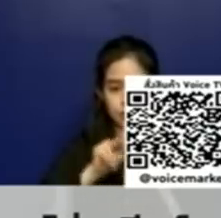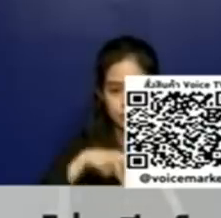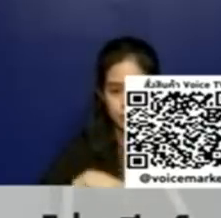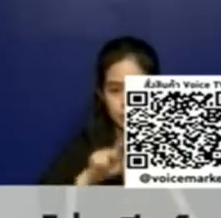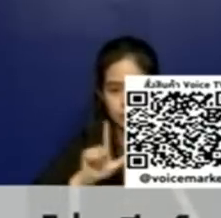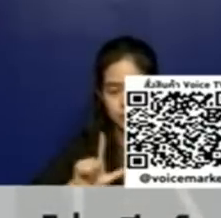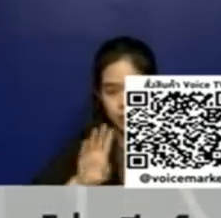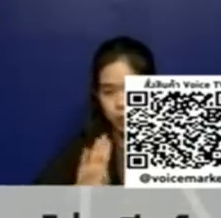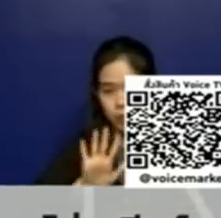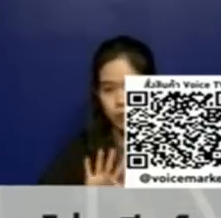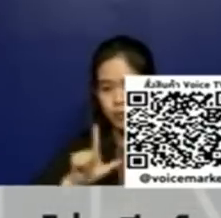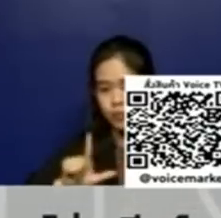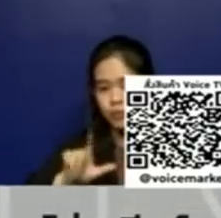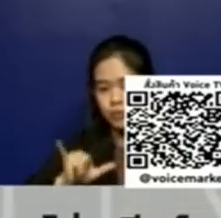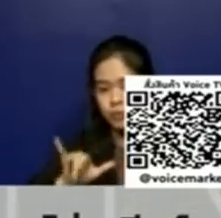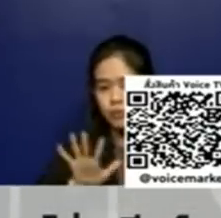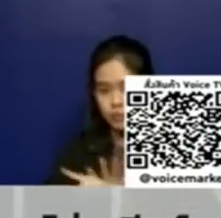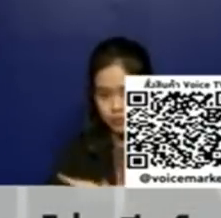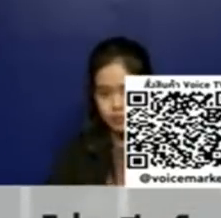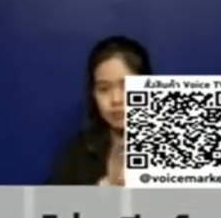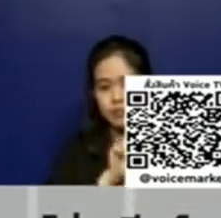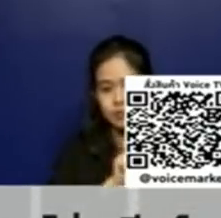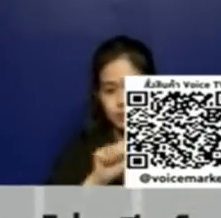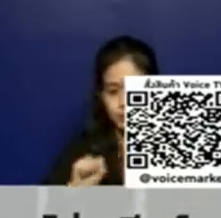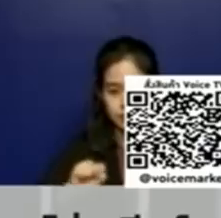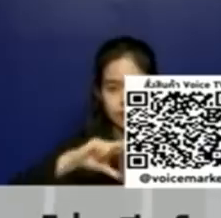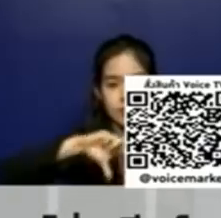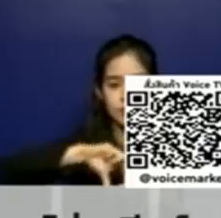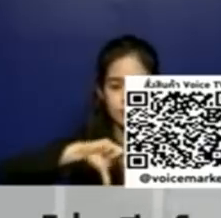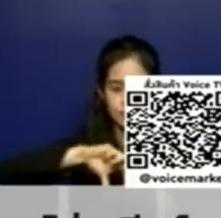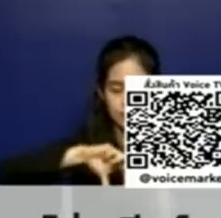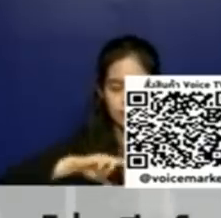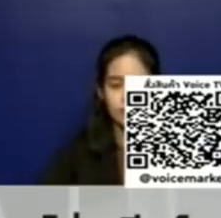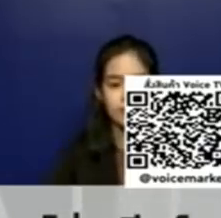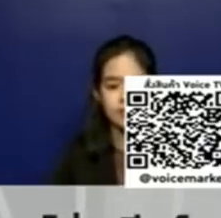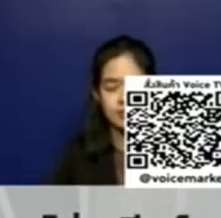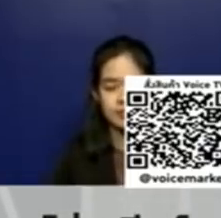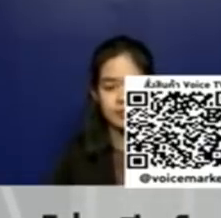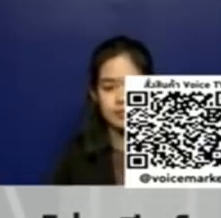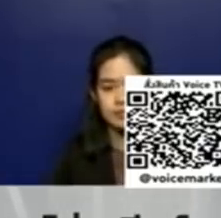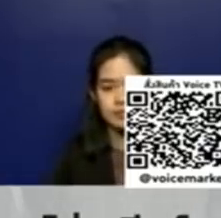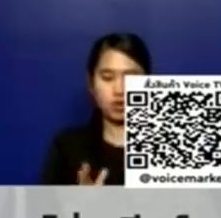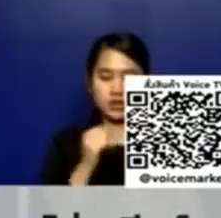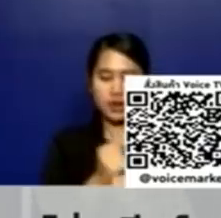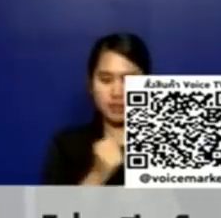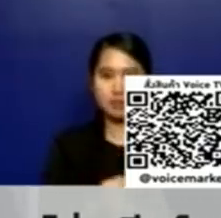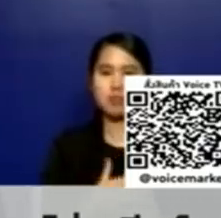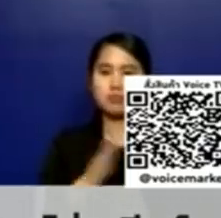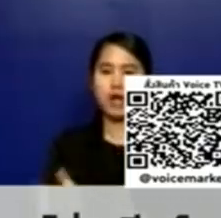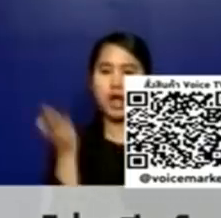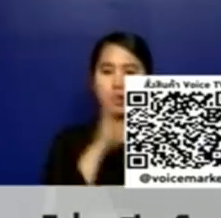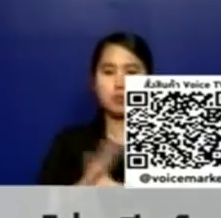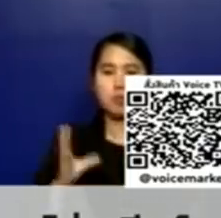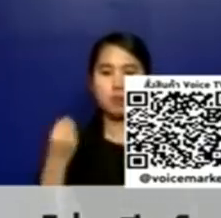ล้านบาทให้อยู่ภายใต้นะครับพลเอกประยุทธ์โดยตรงนะฮะแล้วก็ยังมีปัญหาการซื้ออุปกรณ์แพงใช้การไม่ได้แถมบาง